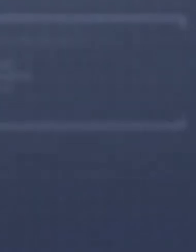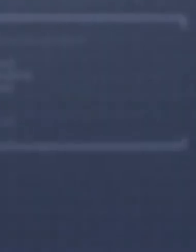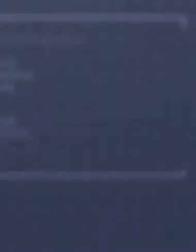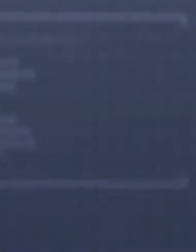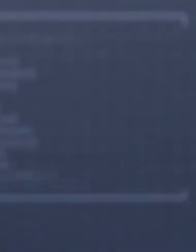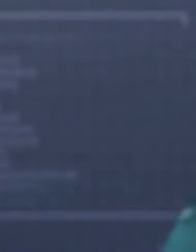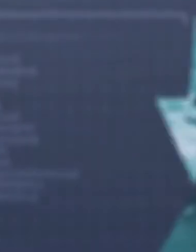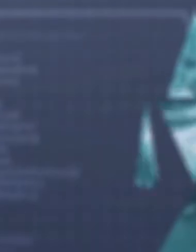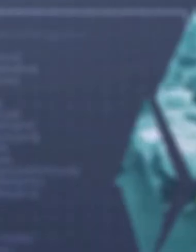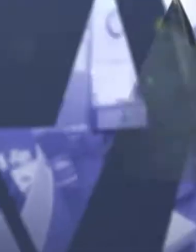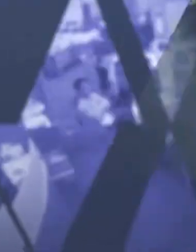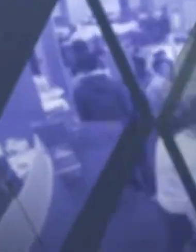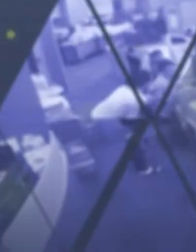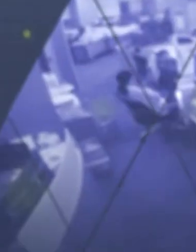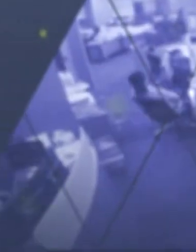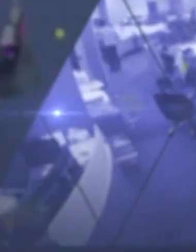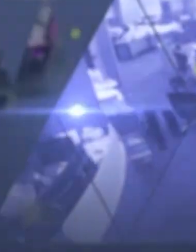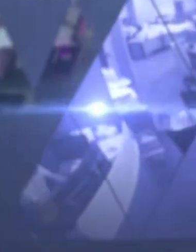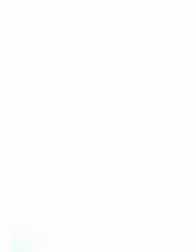아